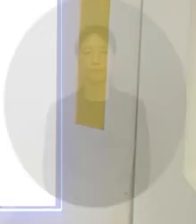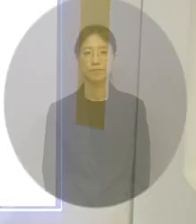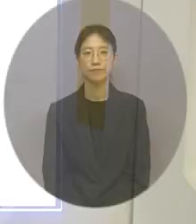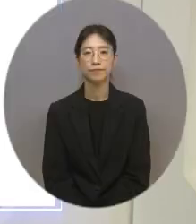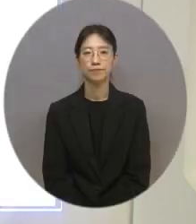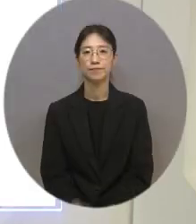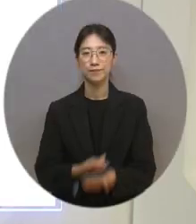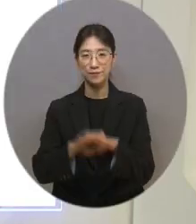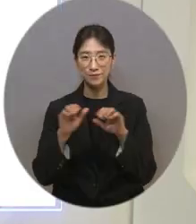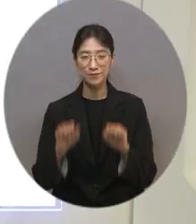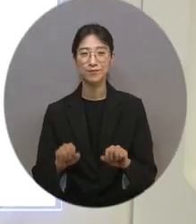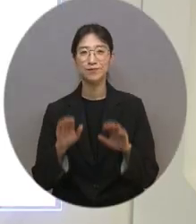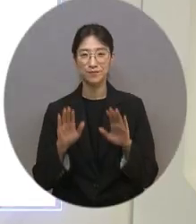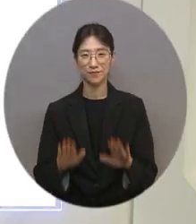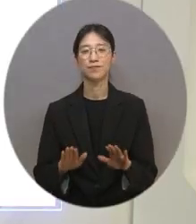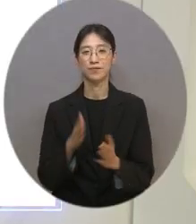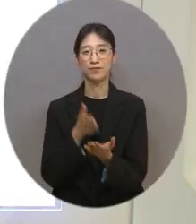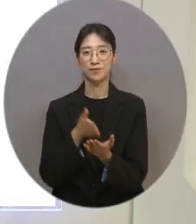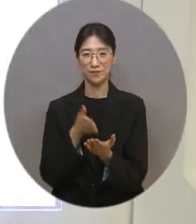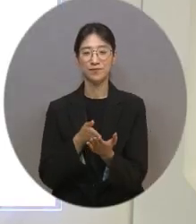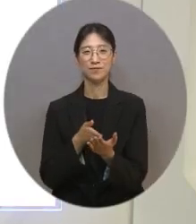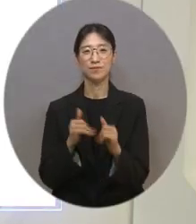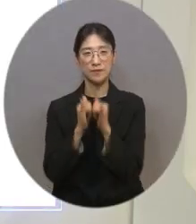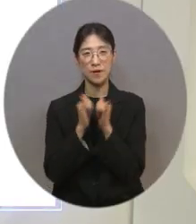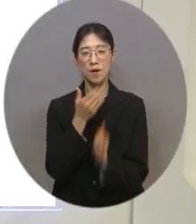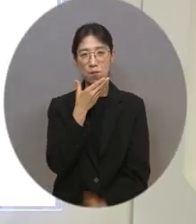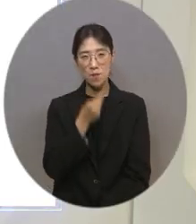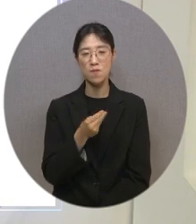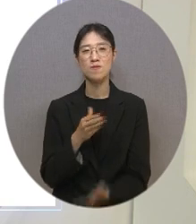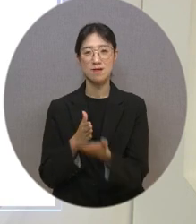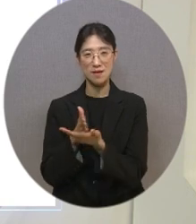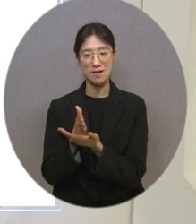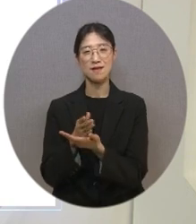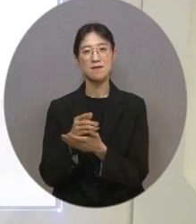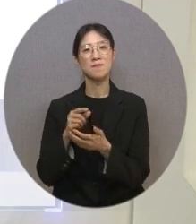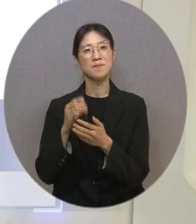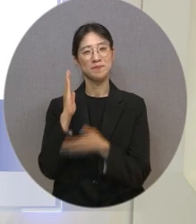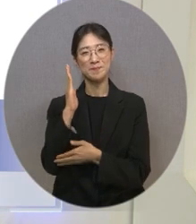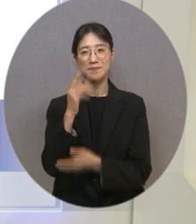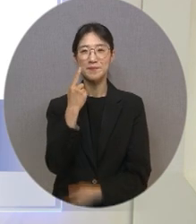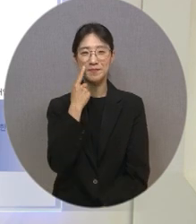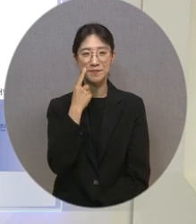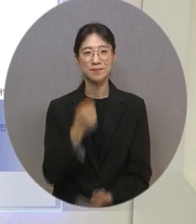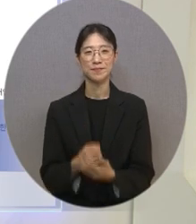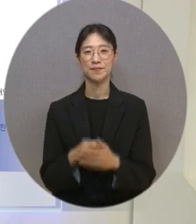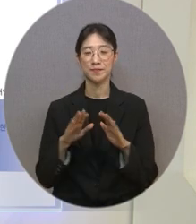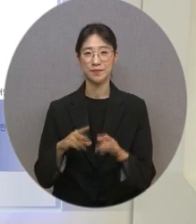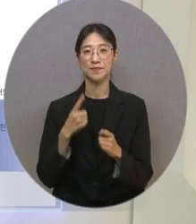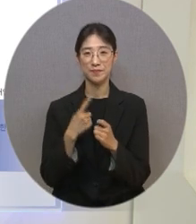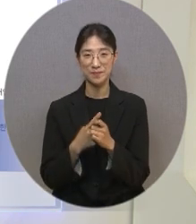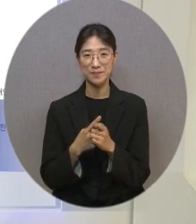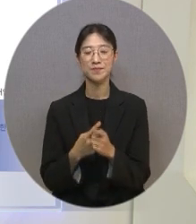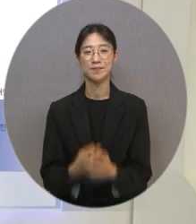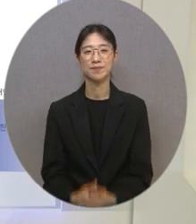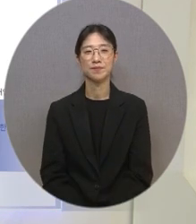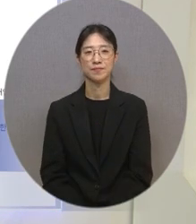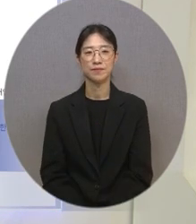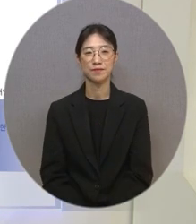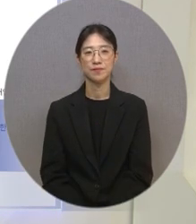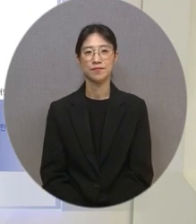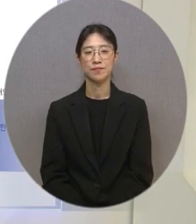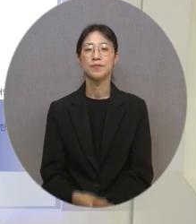안녕하세요 지금부터 웰페어 뉴스와 함께 사회복지의 이슈를 만나봅니다 오늘 첫 번째 소식입니다